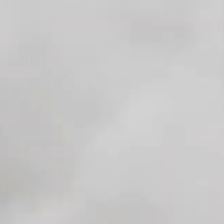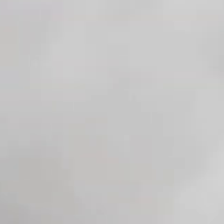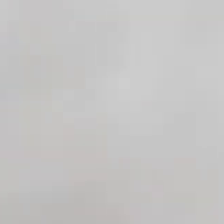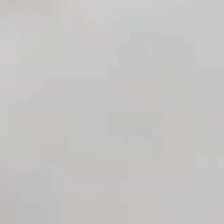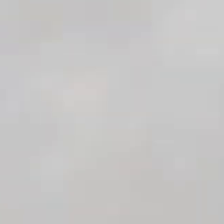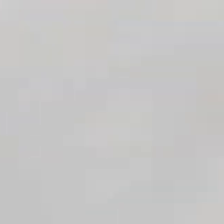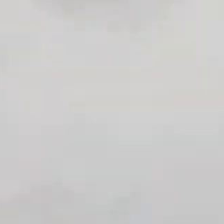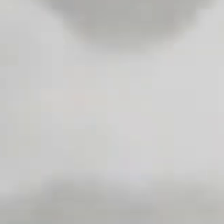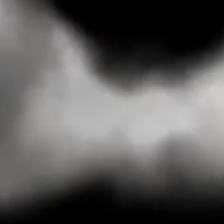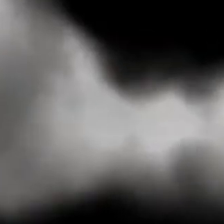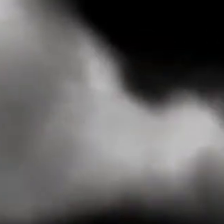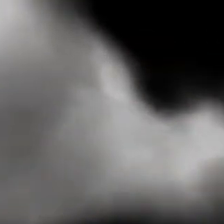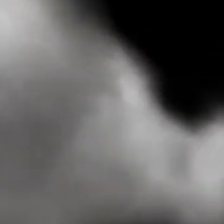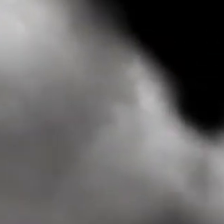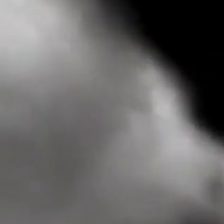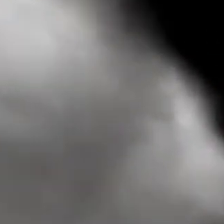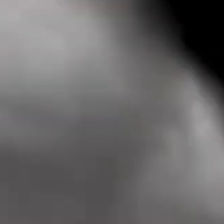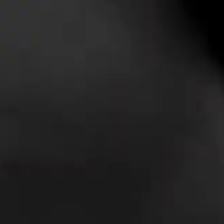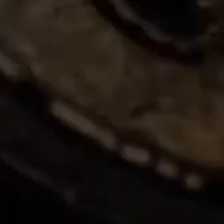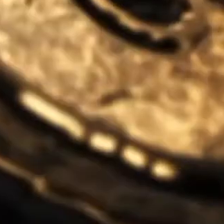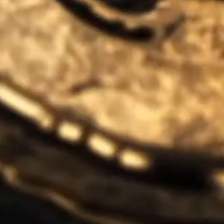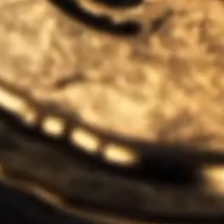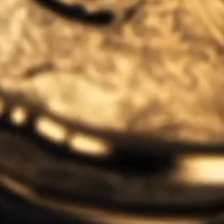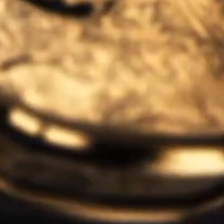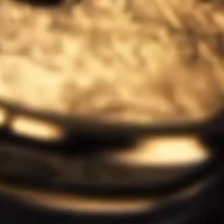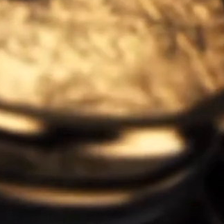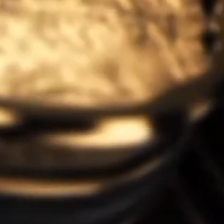semwana onyaradzwa